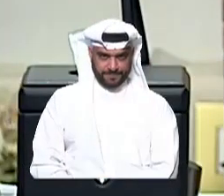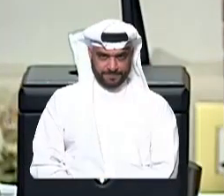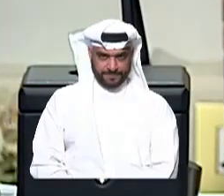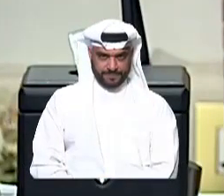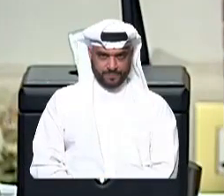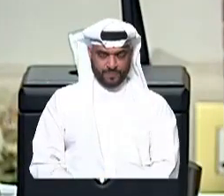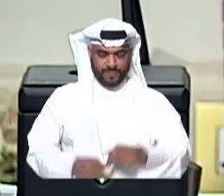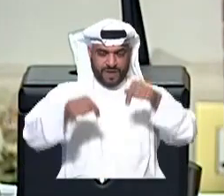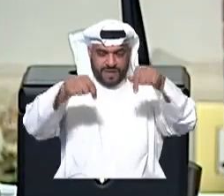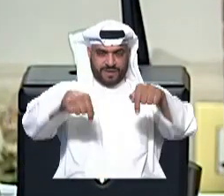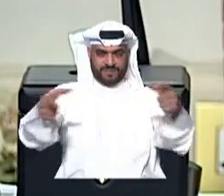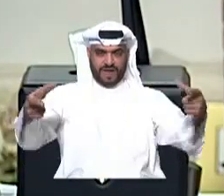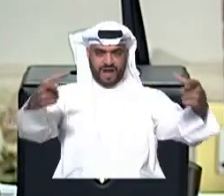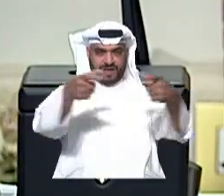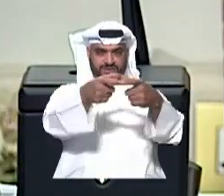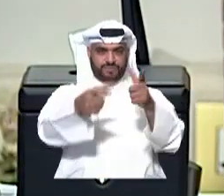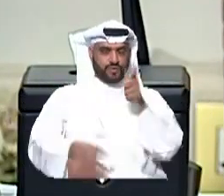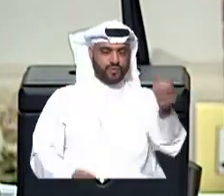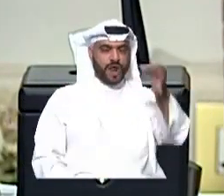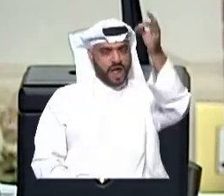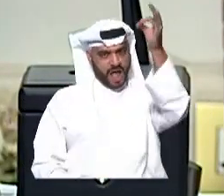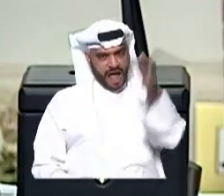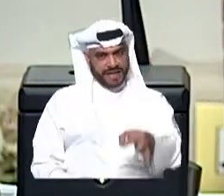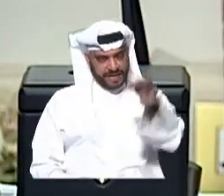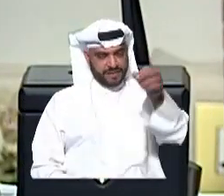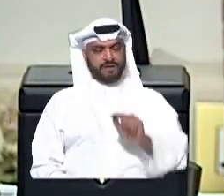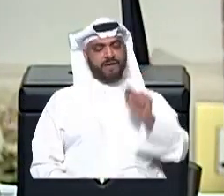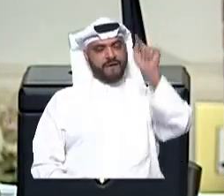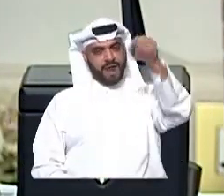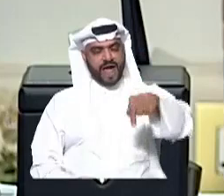في هذا الصدد نؤكد عمق العلاقات